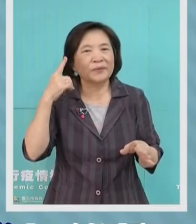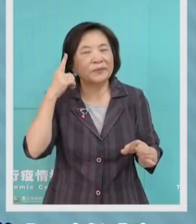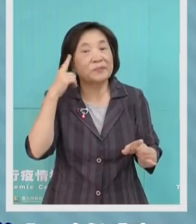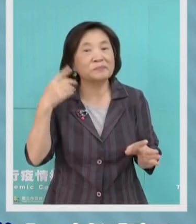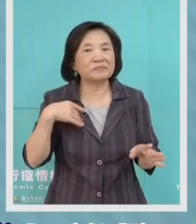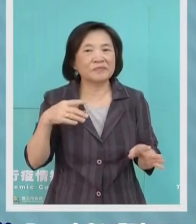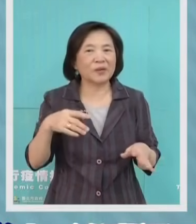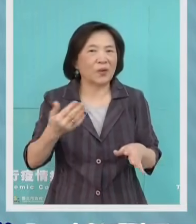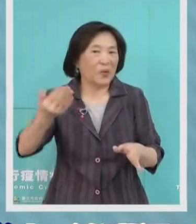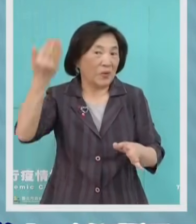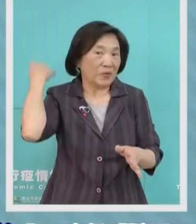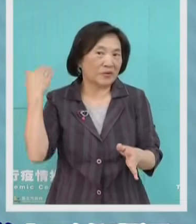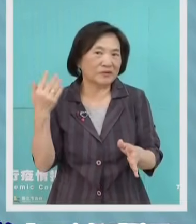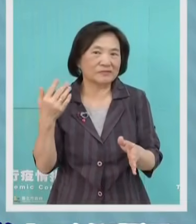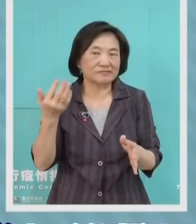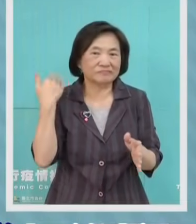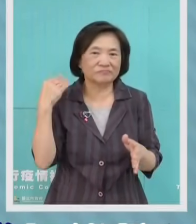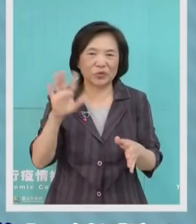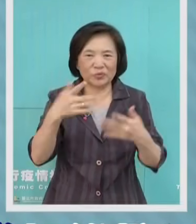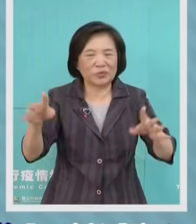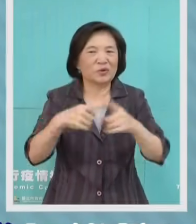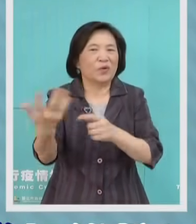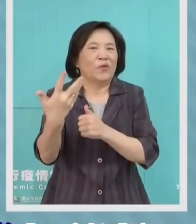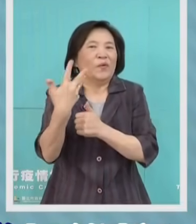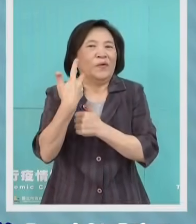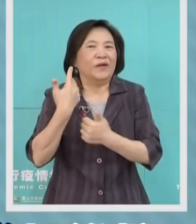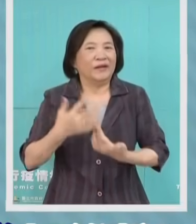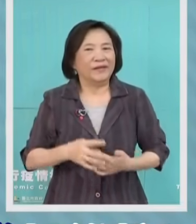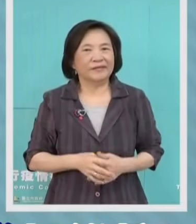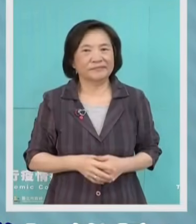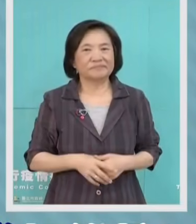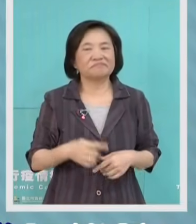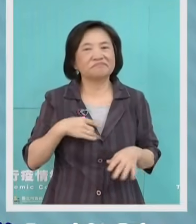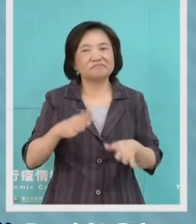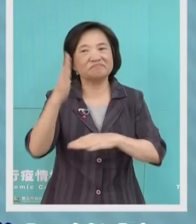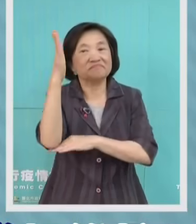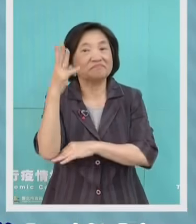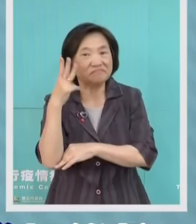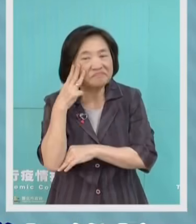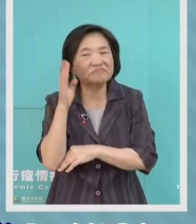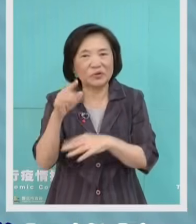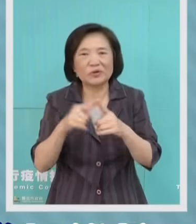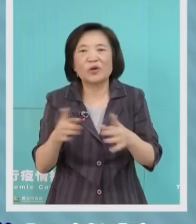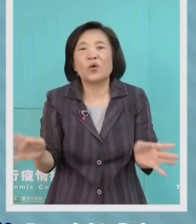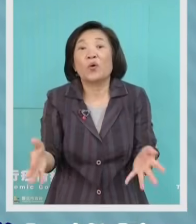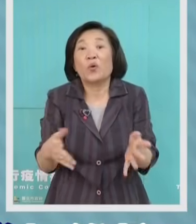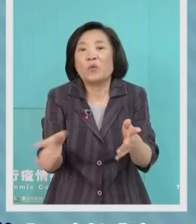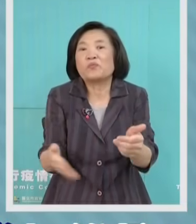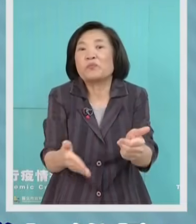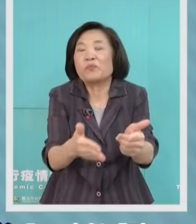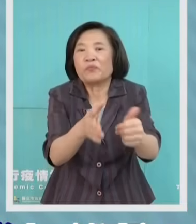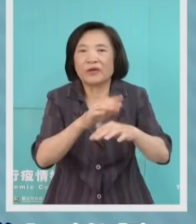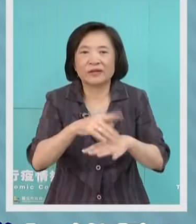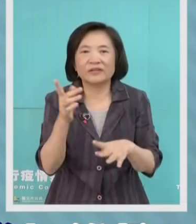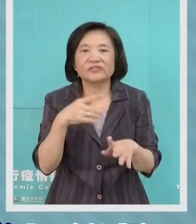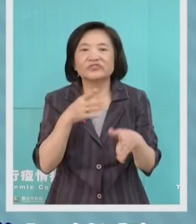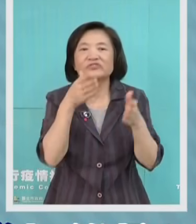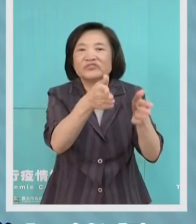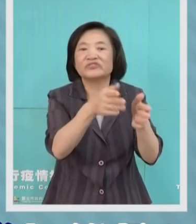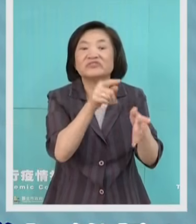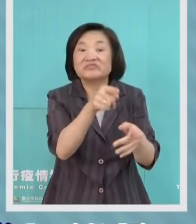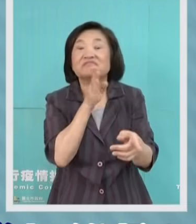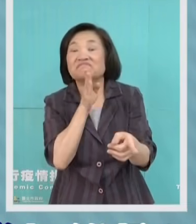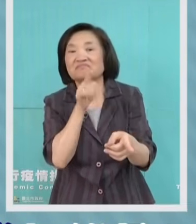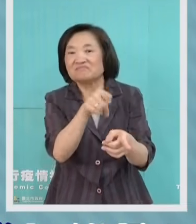哦，长期以来就这一件事情了哈。我也知道在认知作战，你知道他们就是要贴柯文哲那标签，你知道